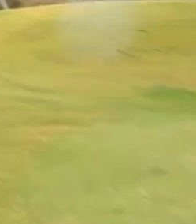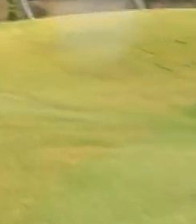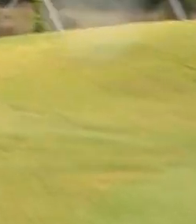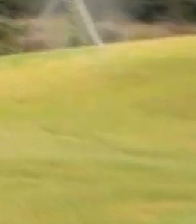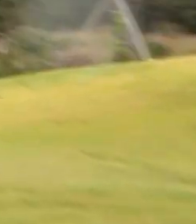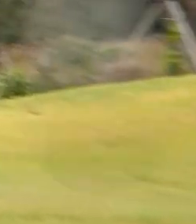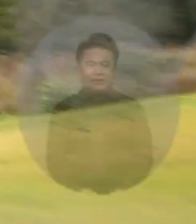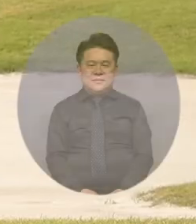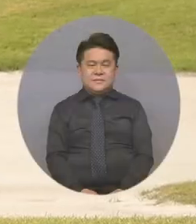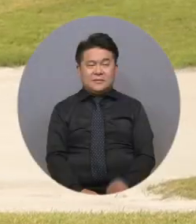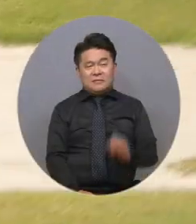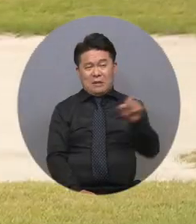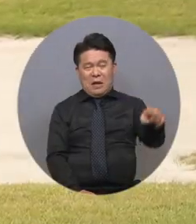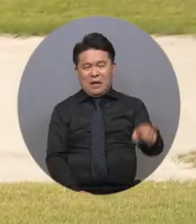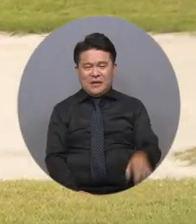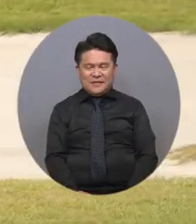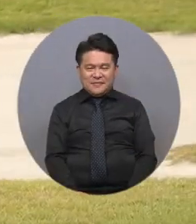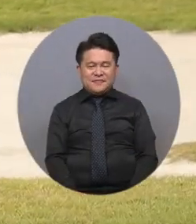크다. 크다. 크다.